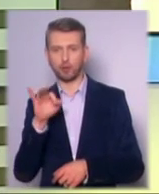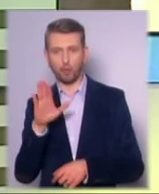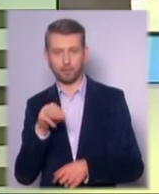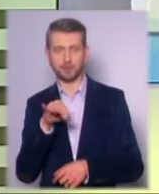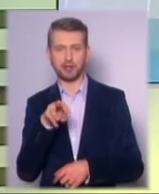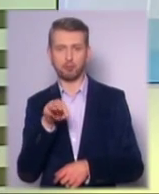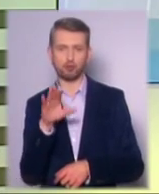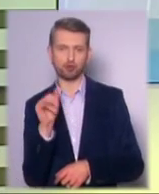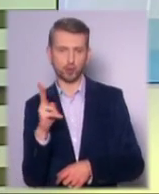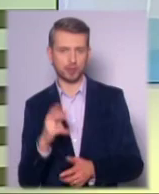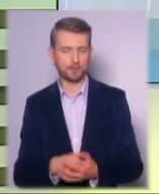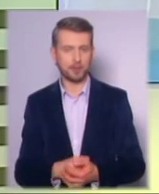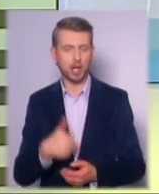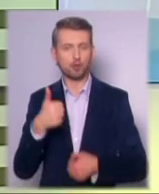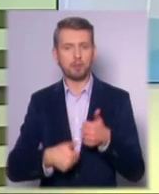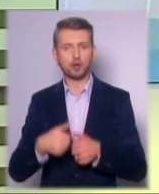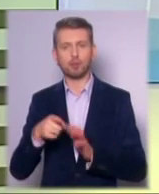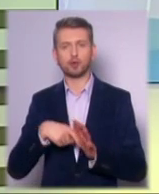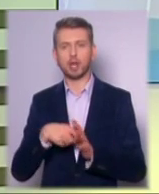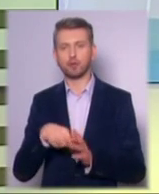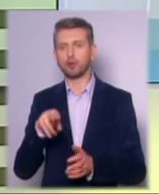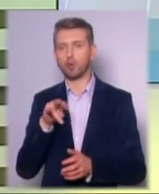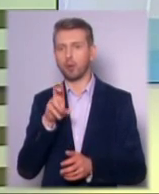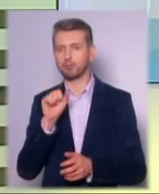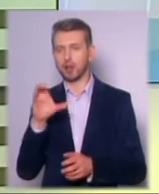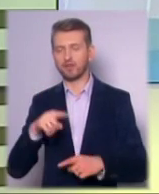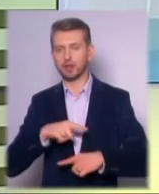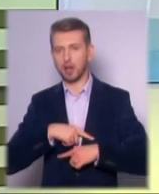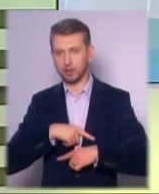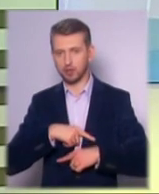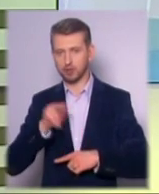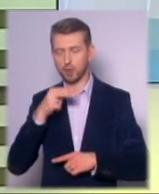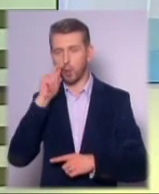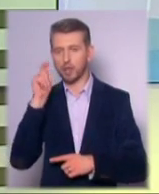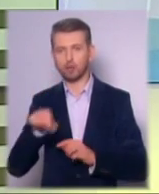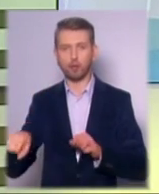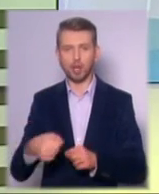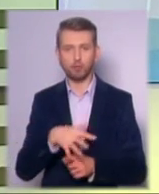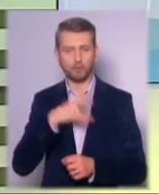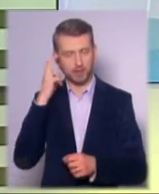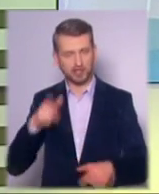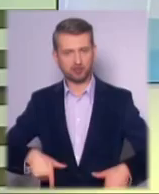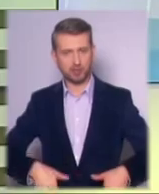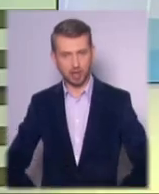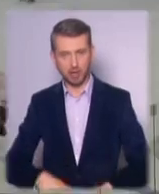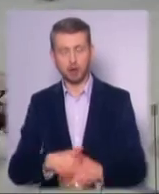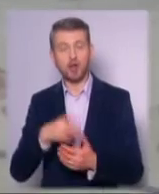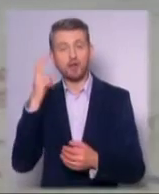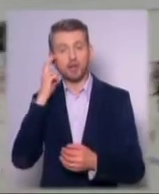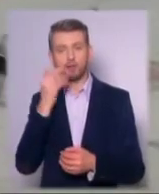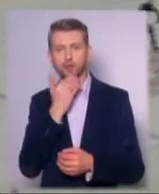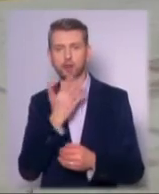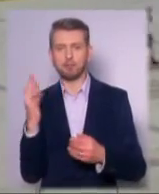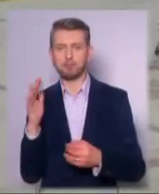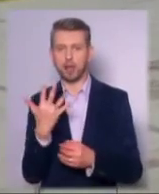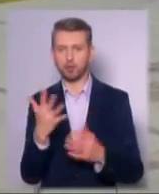Тимощук. Суперником Донецького Донбасу у фіналі чемпіонату України з хокею став київський «Дженералс». У Києві у рішальному 5-му матчі